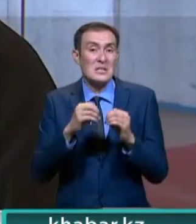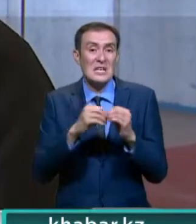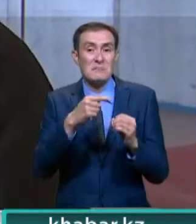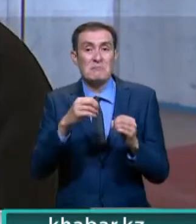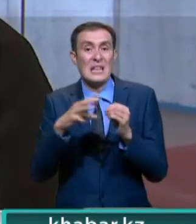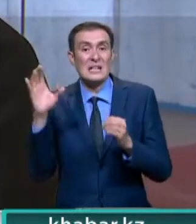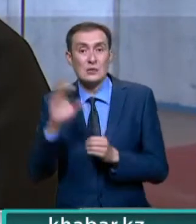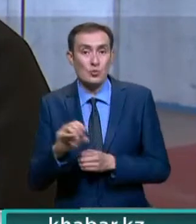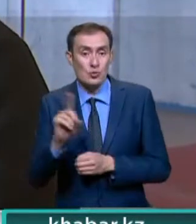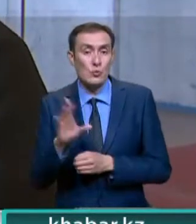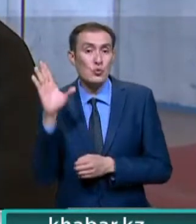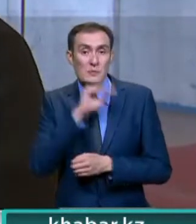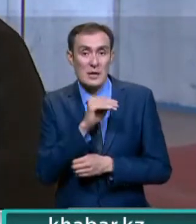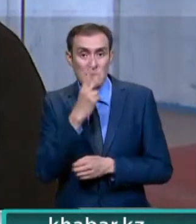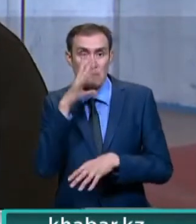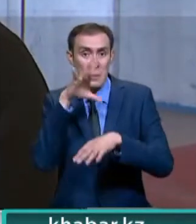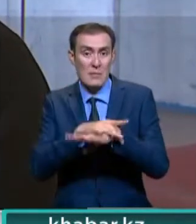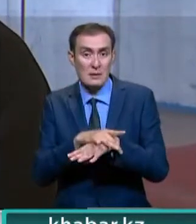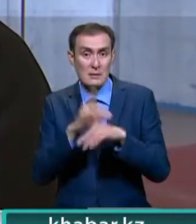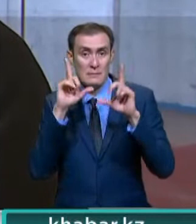секунд, чтобы поймать его